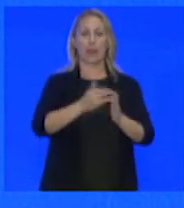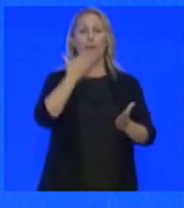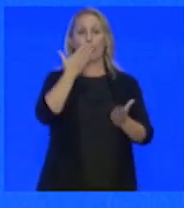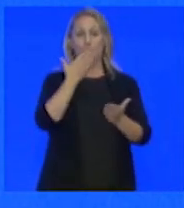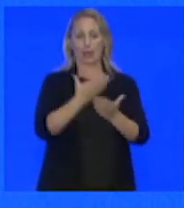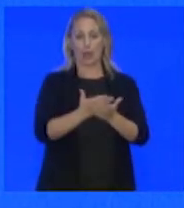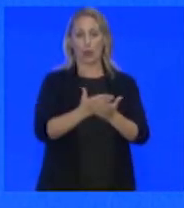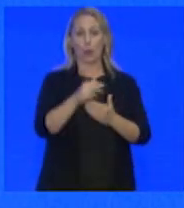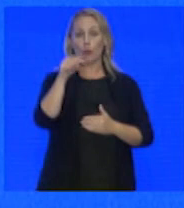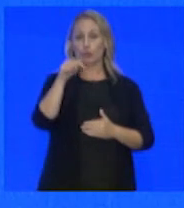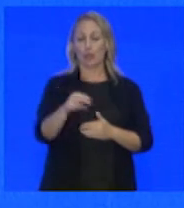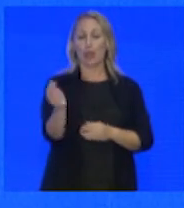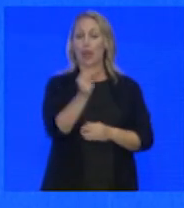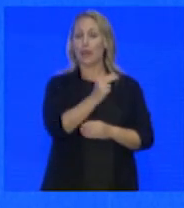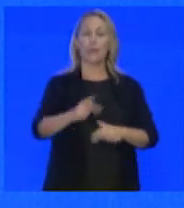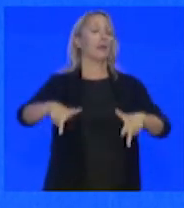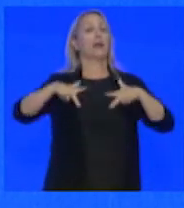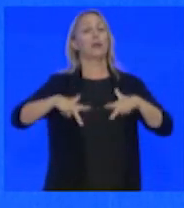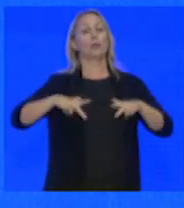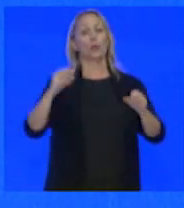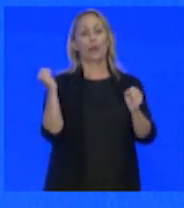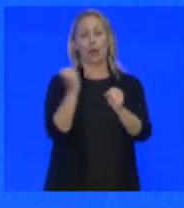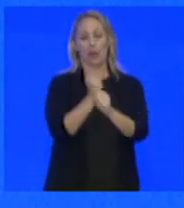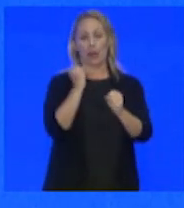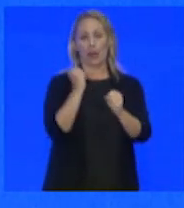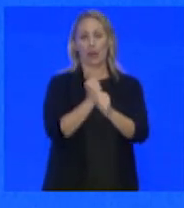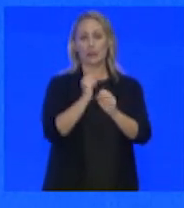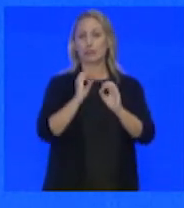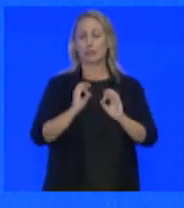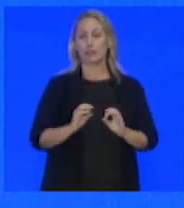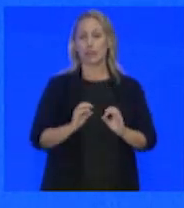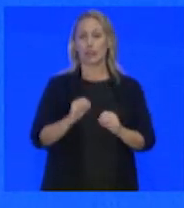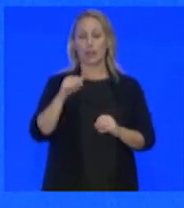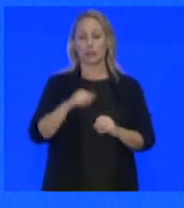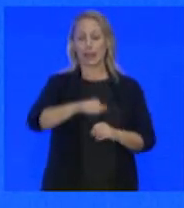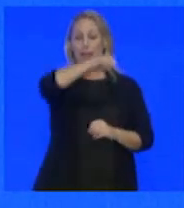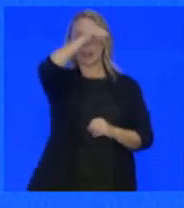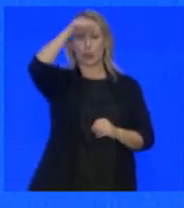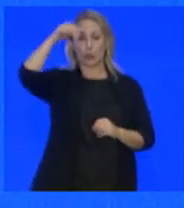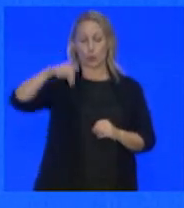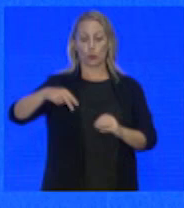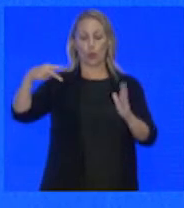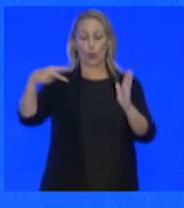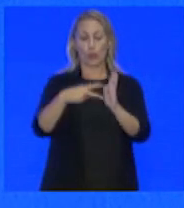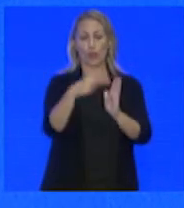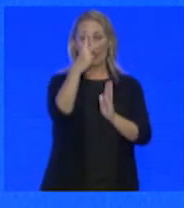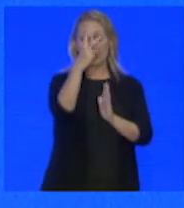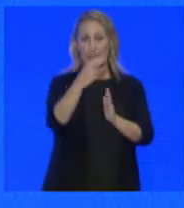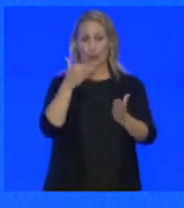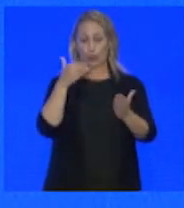μεταρρύθμιση στον χώρο του Υπουργείου Εργασίας, μέχρι τον Ιούνιο του 2020